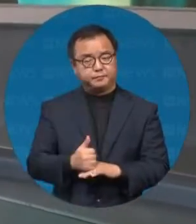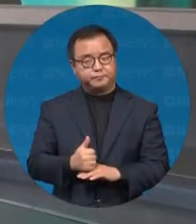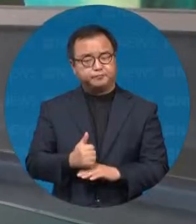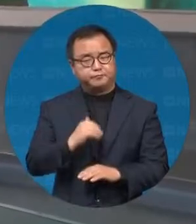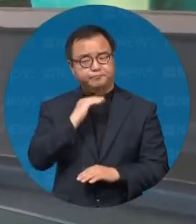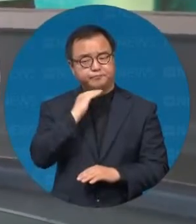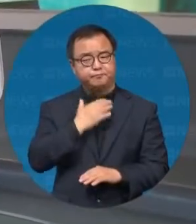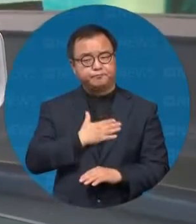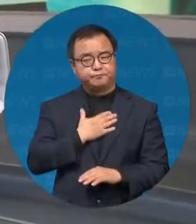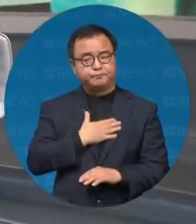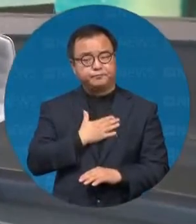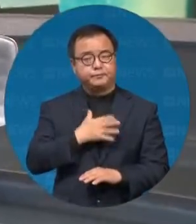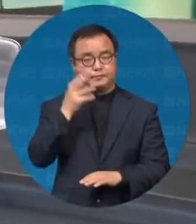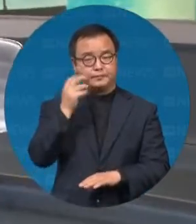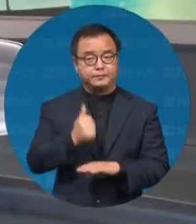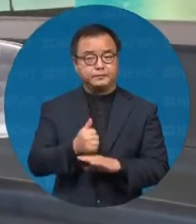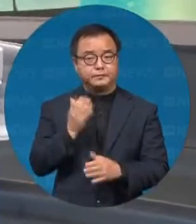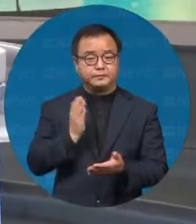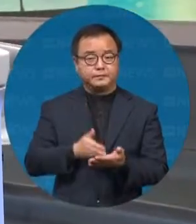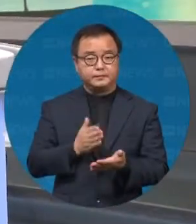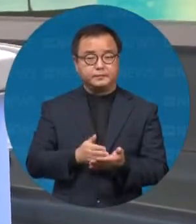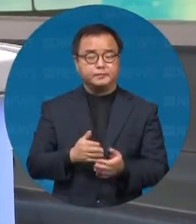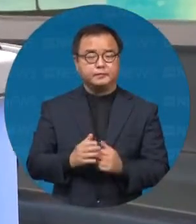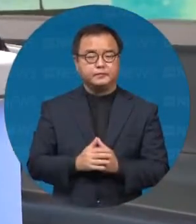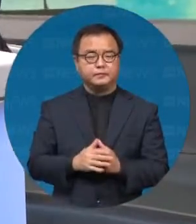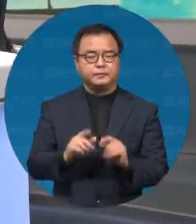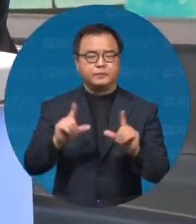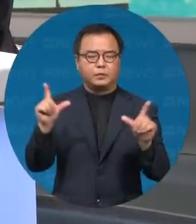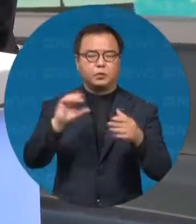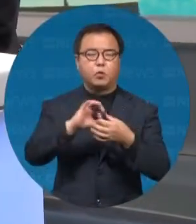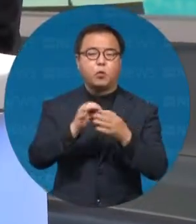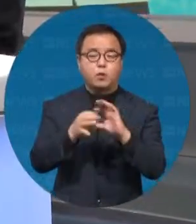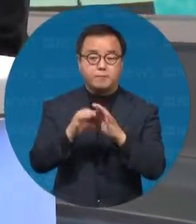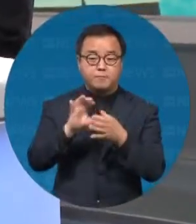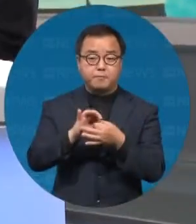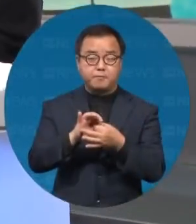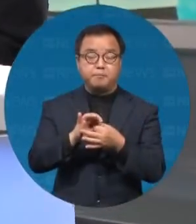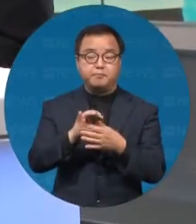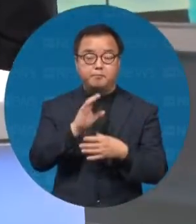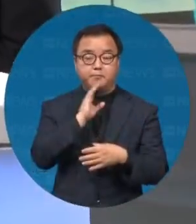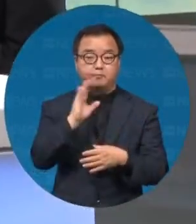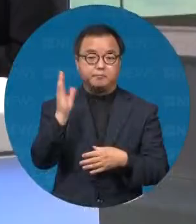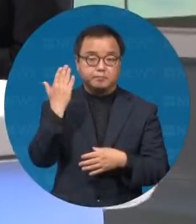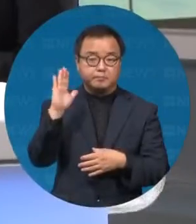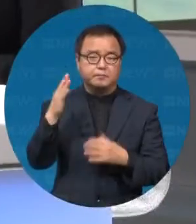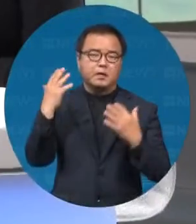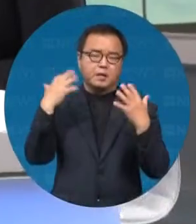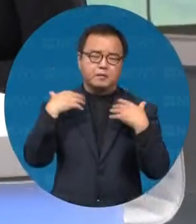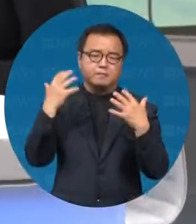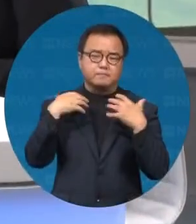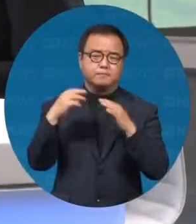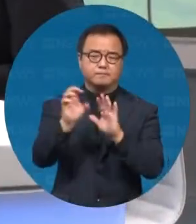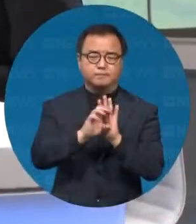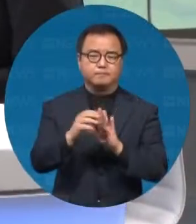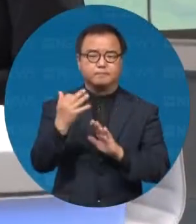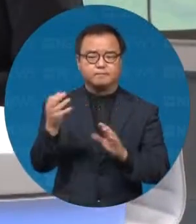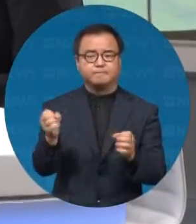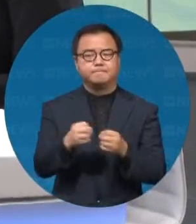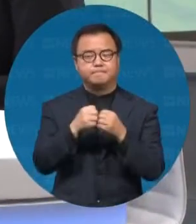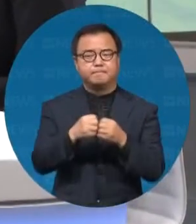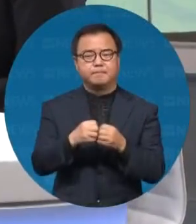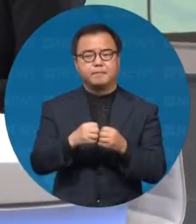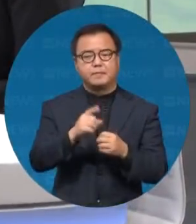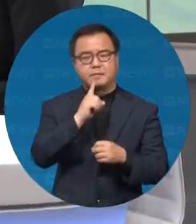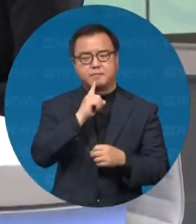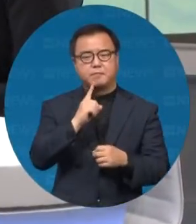됩니다 자 마지막 주제어 도쿄올림픽 소식이군요 뭐 요즘에 무더위에 다 코로나 로 인해서 말도 많고 탈도